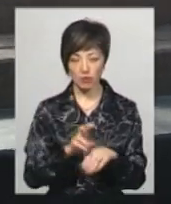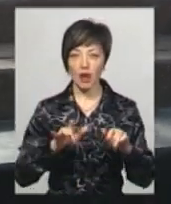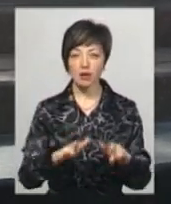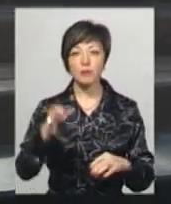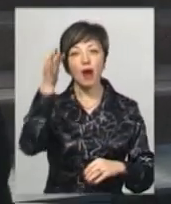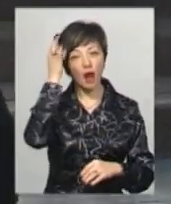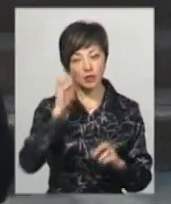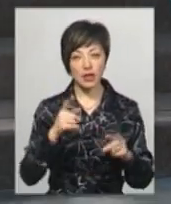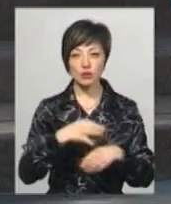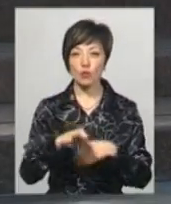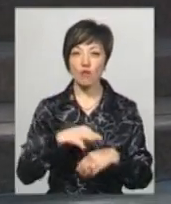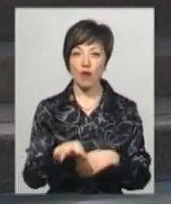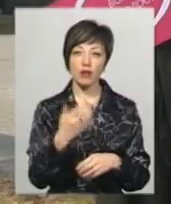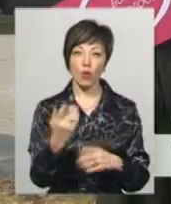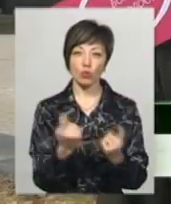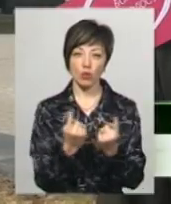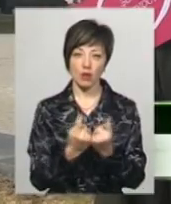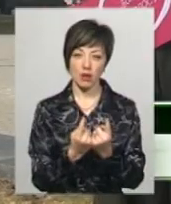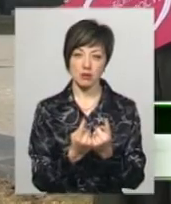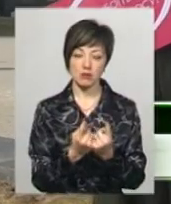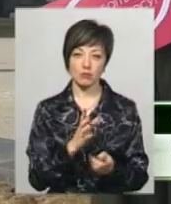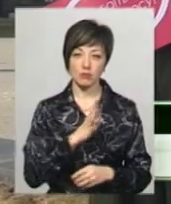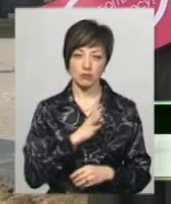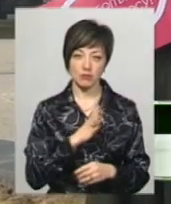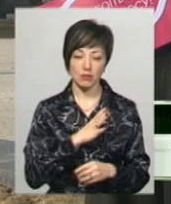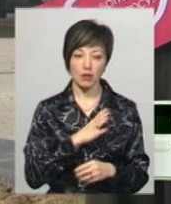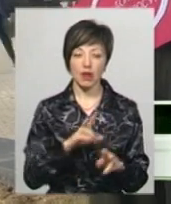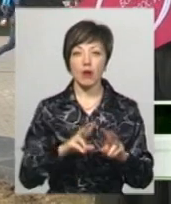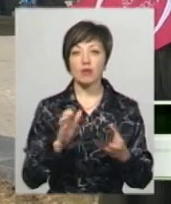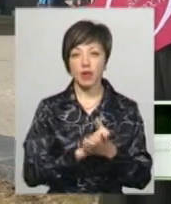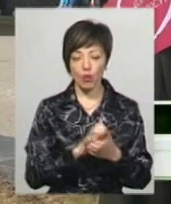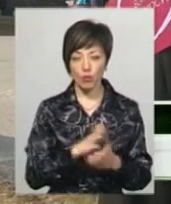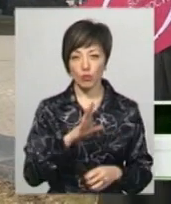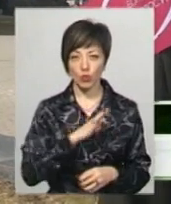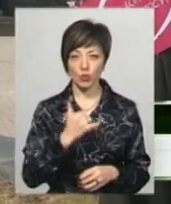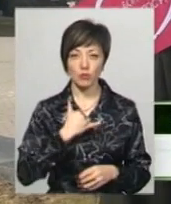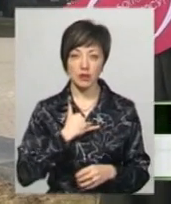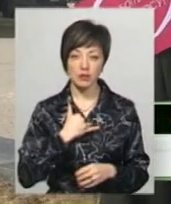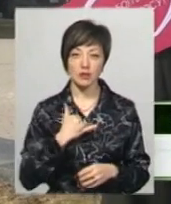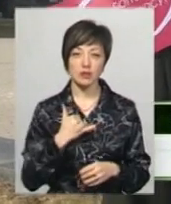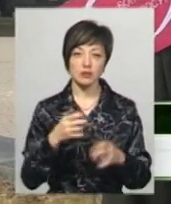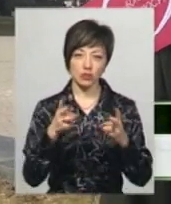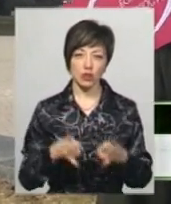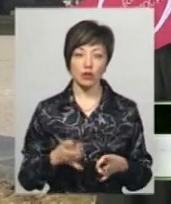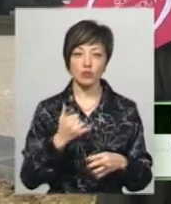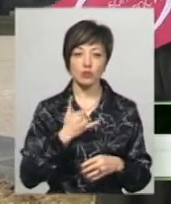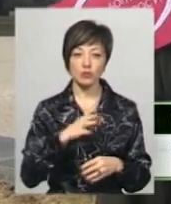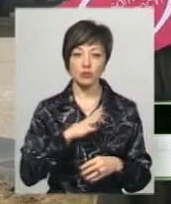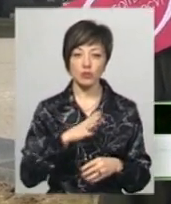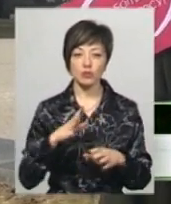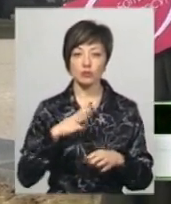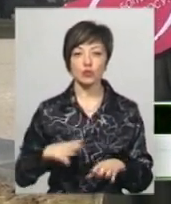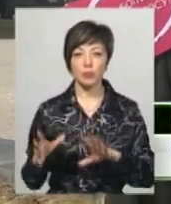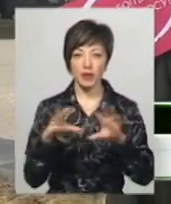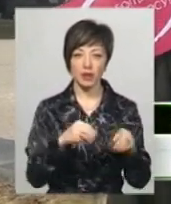бо пригадує, як цькували його однокласників. Да, на жаль, були як знайомі, які дуже постраждали. Аж були змушені були